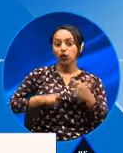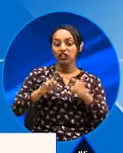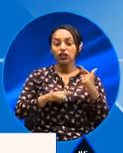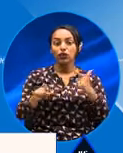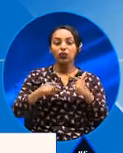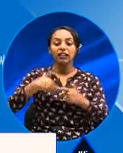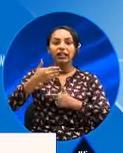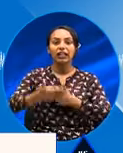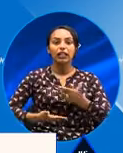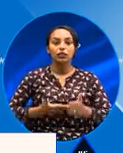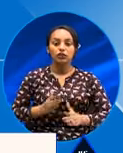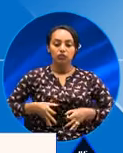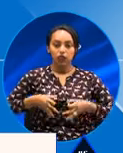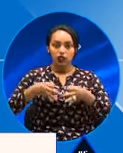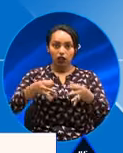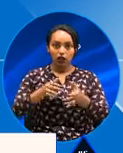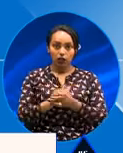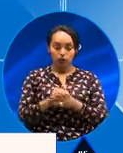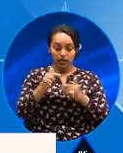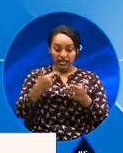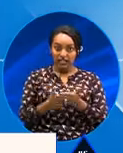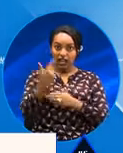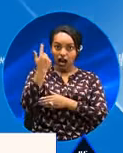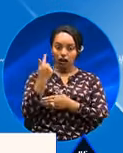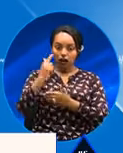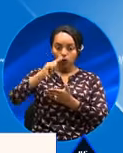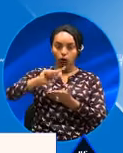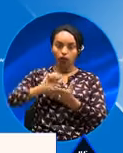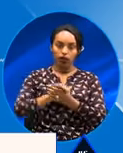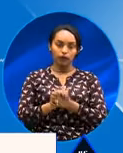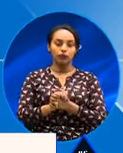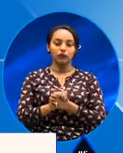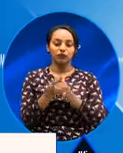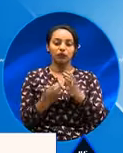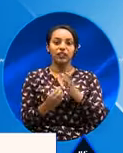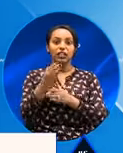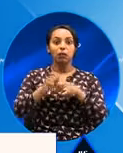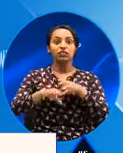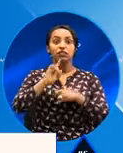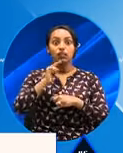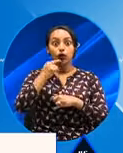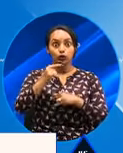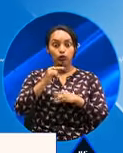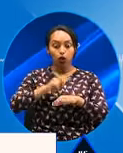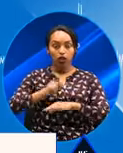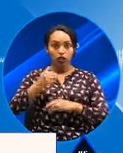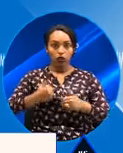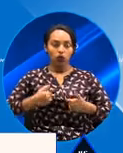ሁለተኛው ደግሞ ለቀጣይ ትውልድ የሚተላለፈው የዚህ የአረንጓዴ ልማት ዘርፍ ነው ሲሉ